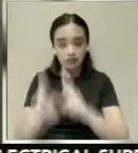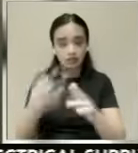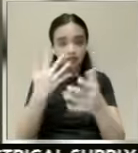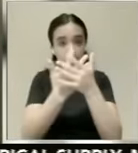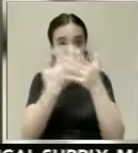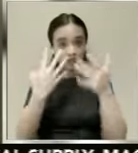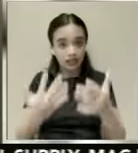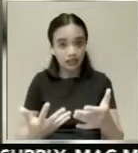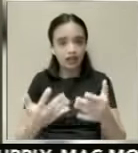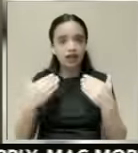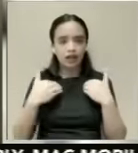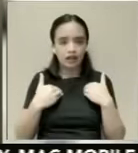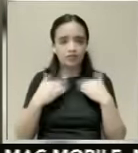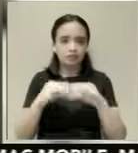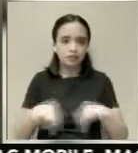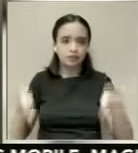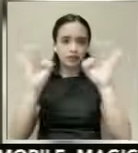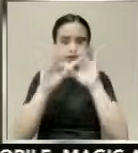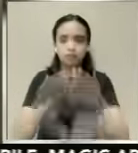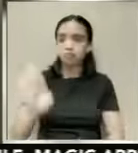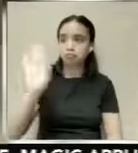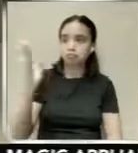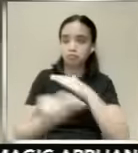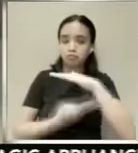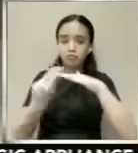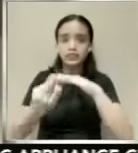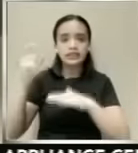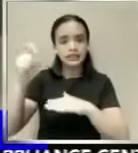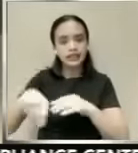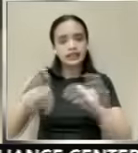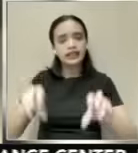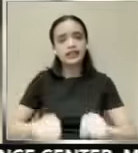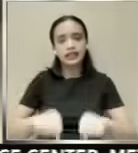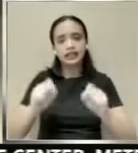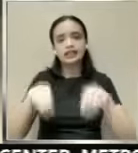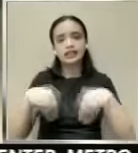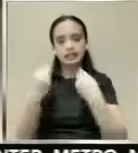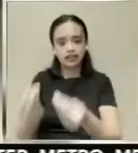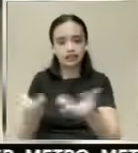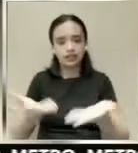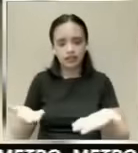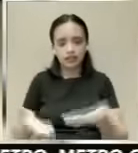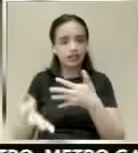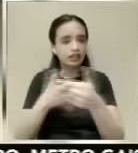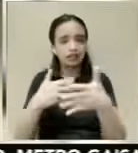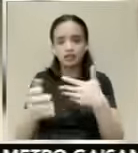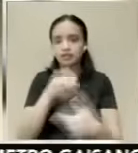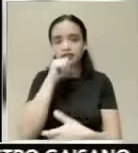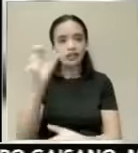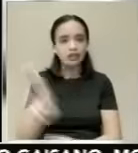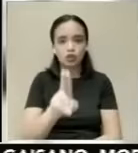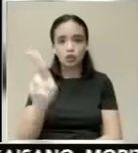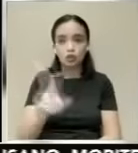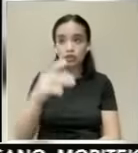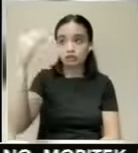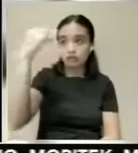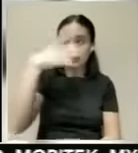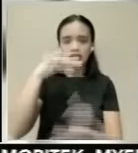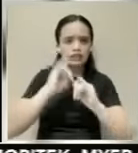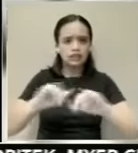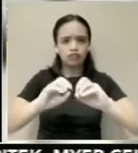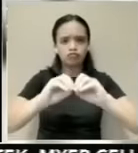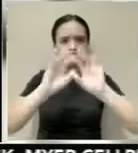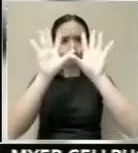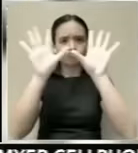basic needs nila ay maipo-provide po dito. Kahit hindi siya gamitan ng ilaw ay maliwanag po. Fresh air